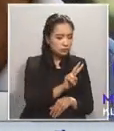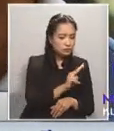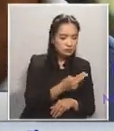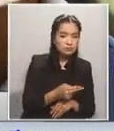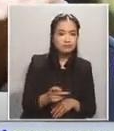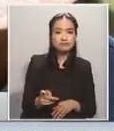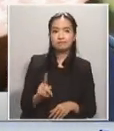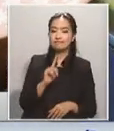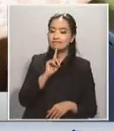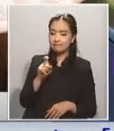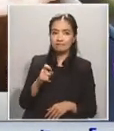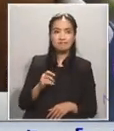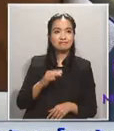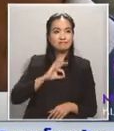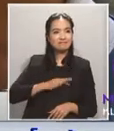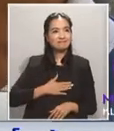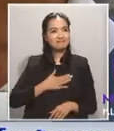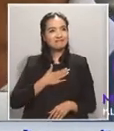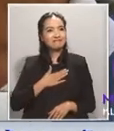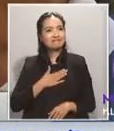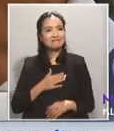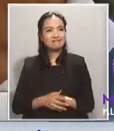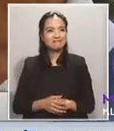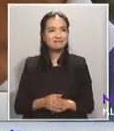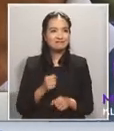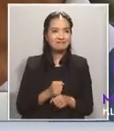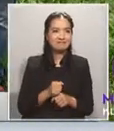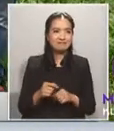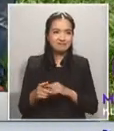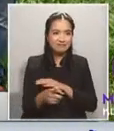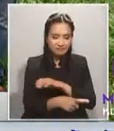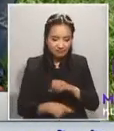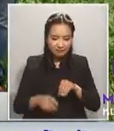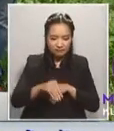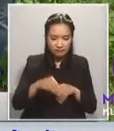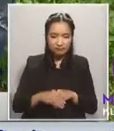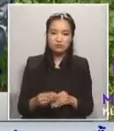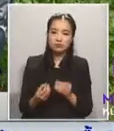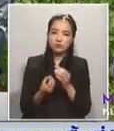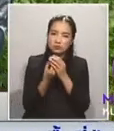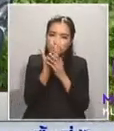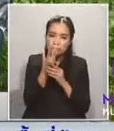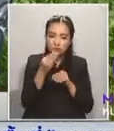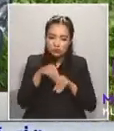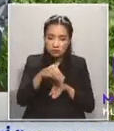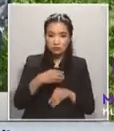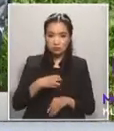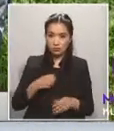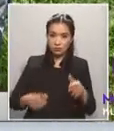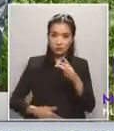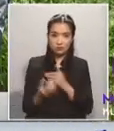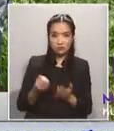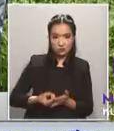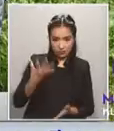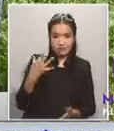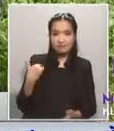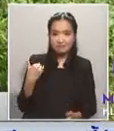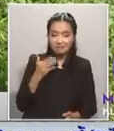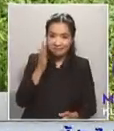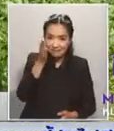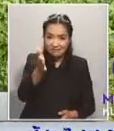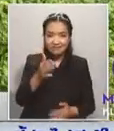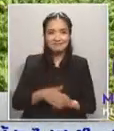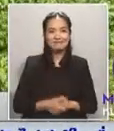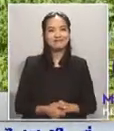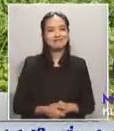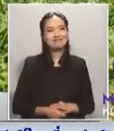ไหมทำนาด้วยปลูกอันนี้ด้วยมีโอกาสจะแบบร่ำรวยมากกว่านี้ไหมพี่ธุรกิจพี่อะ คิดว่